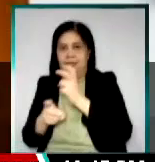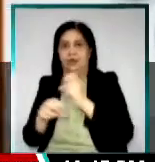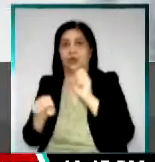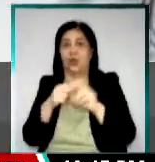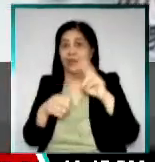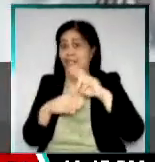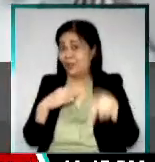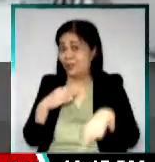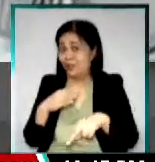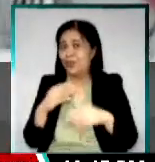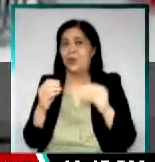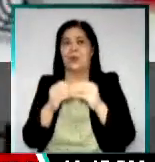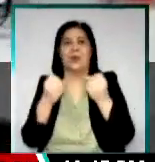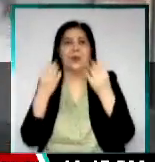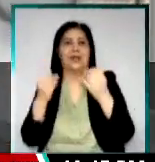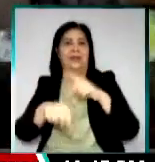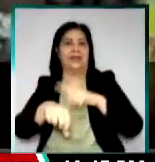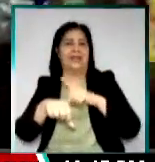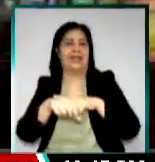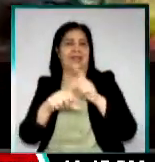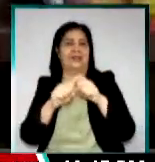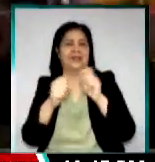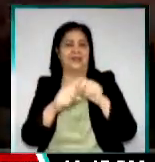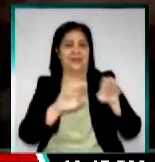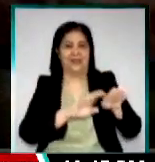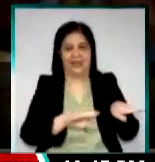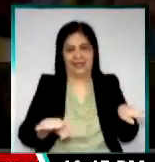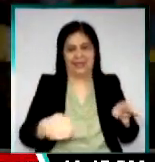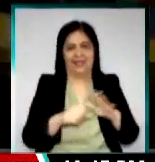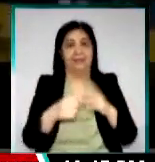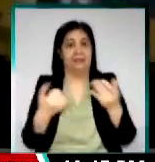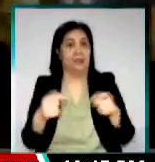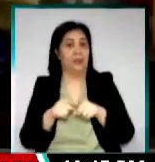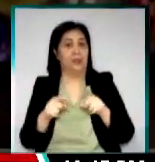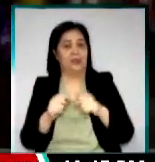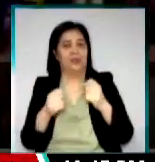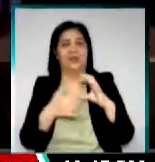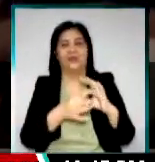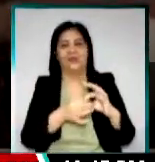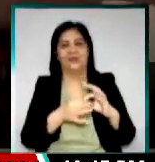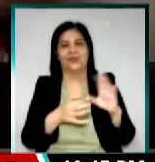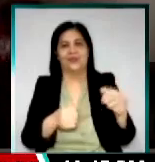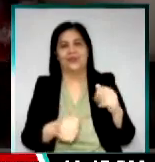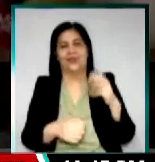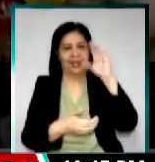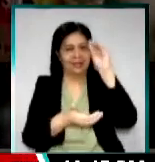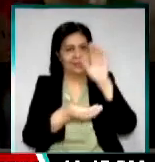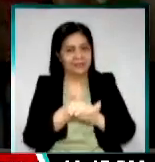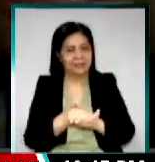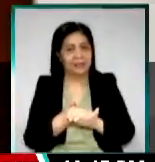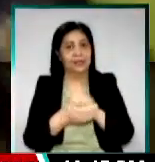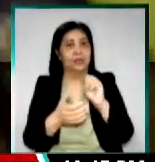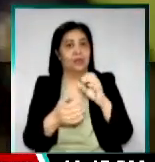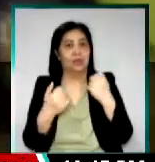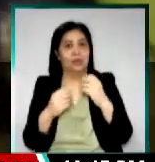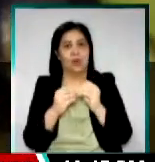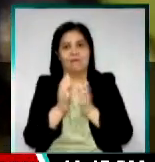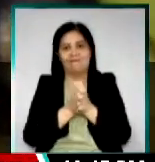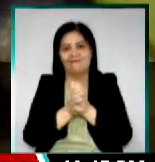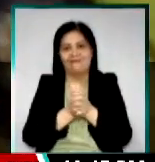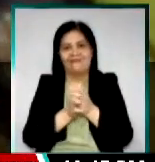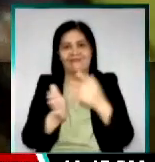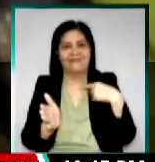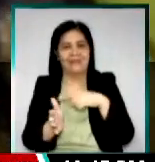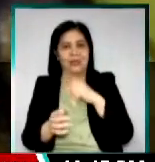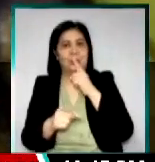mas maraming time sa kanyang chikiting. Ito na rin ang naging bonding nila ng kanyang mister. Para medyo ganahan kami to really, alam mo